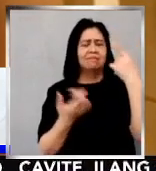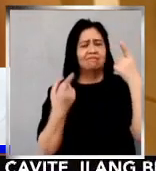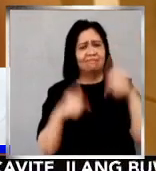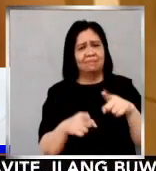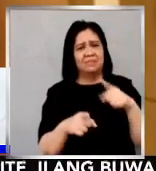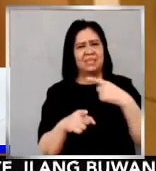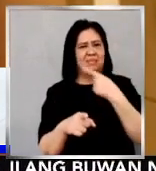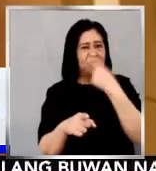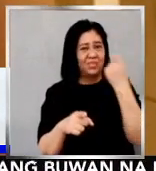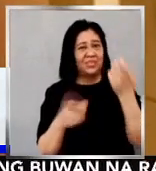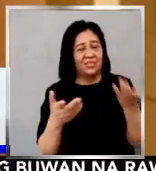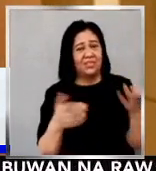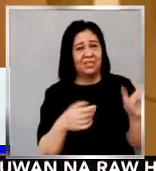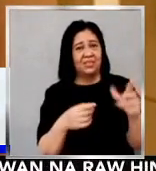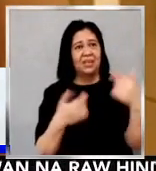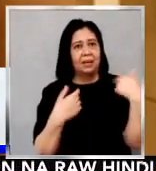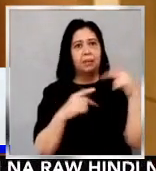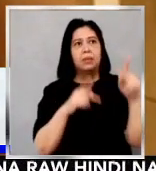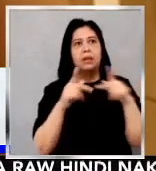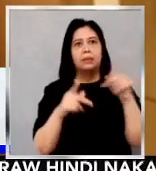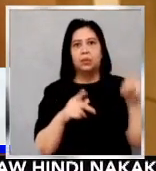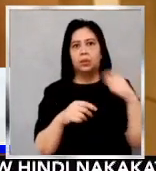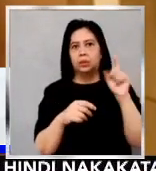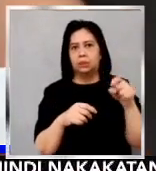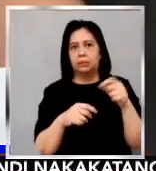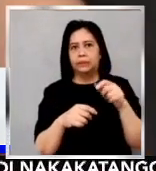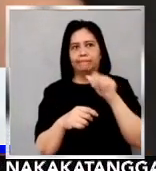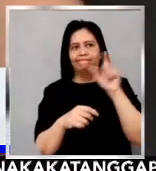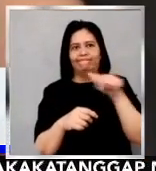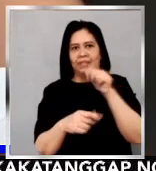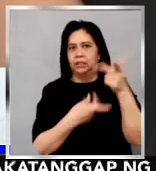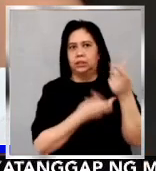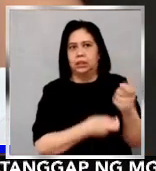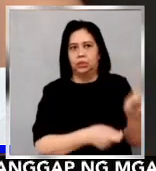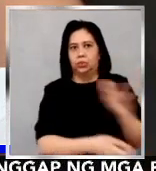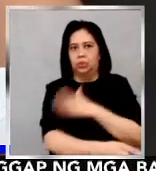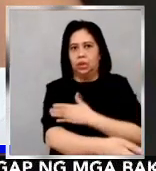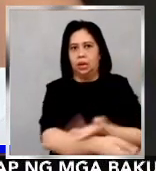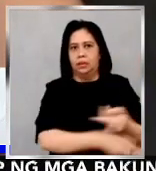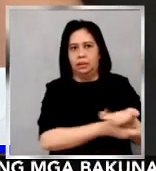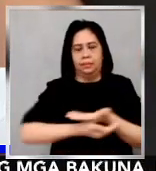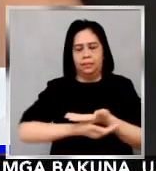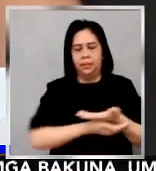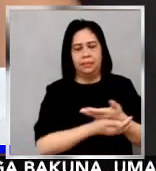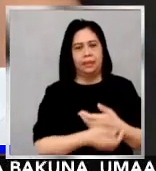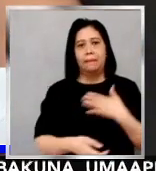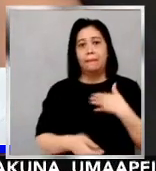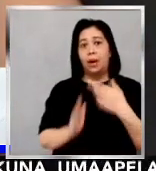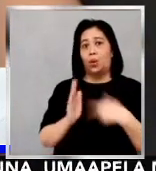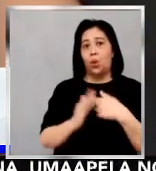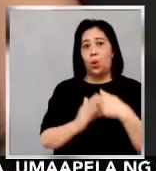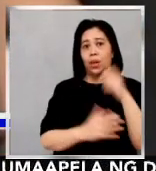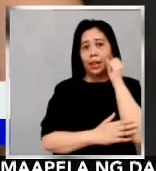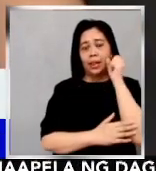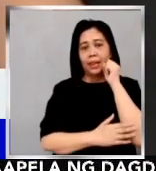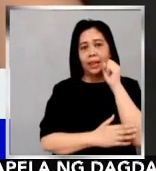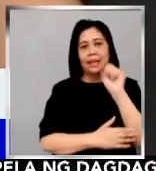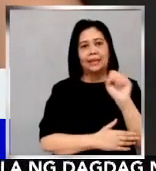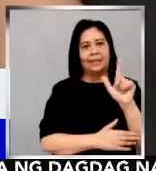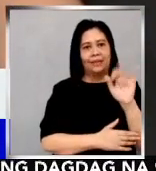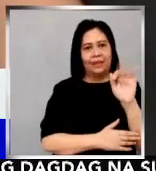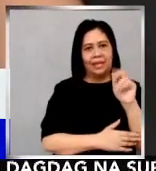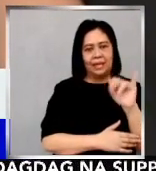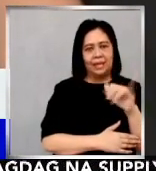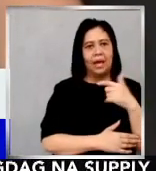nga, may mga tao pa lang dapat hindi pinagkakatiwala sa mga anak mo. My role is Stephanie or si Yaya. Ako yung